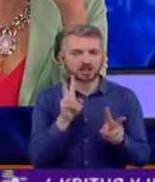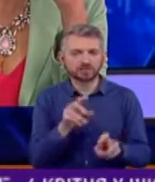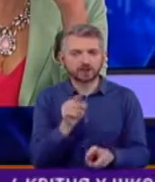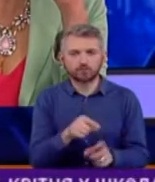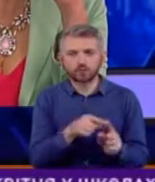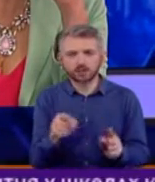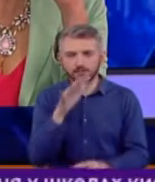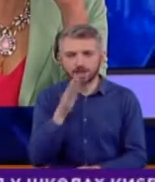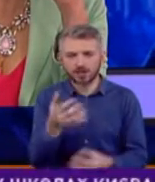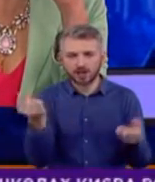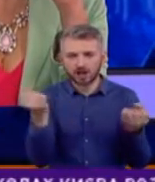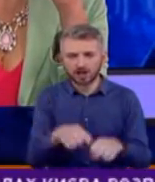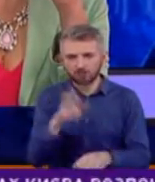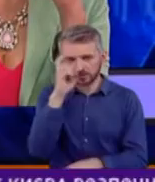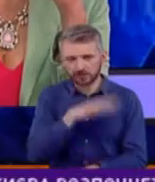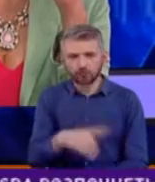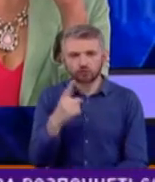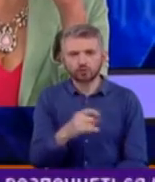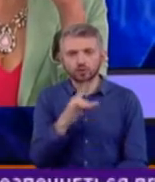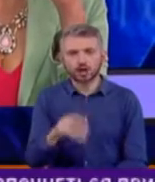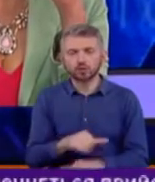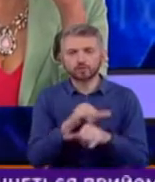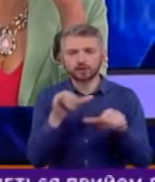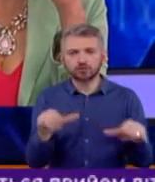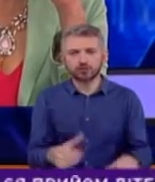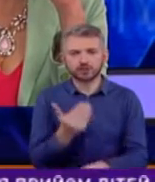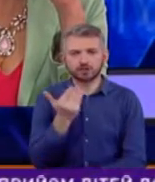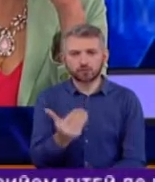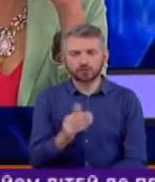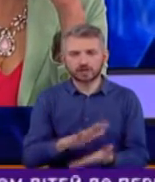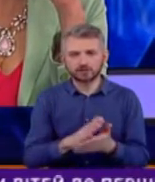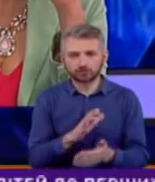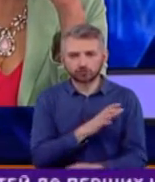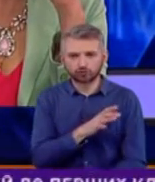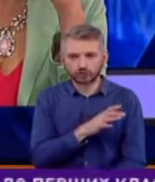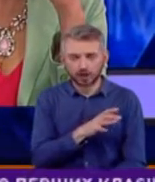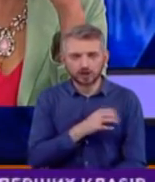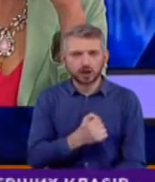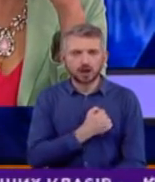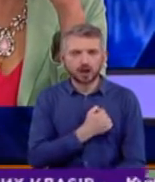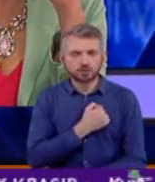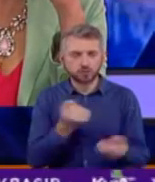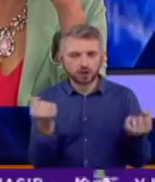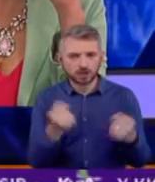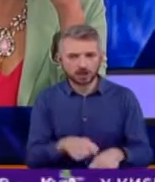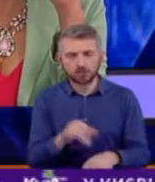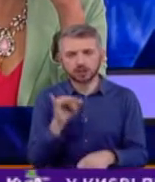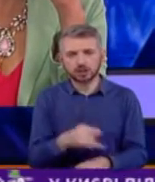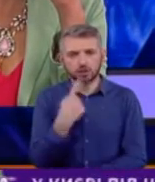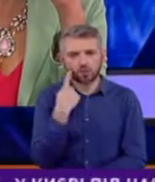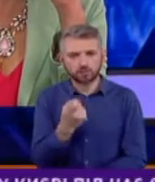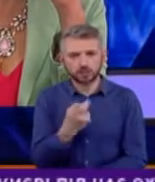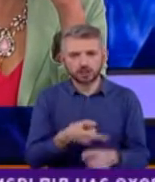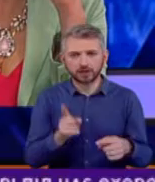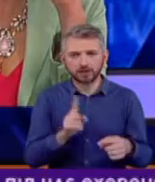5 лет ограбил страну, 100 раз увеличилось его состояние, армию ограбил, я видел этих пацанов,